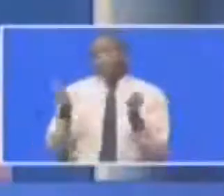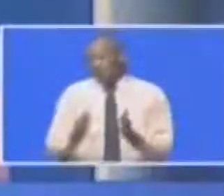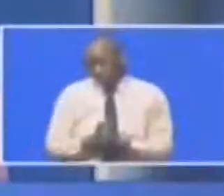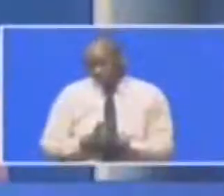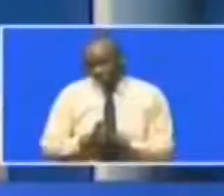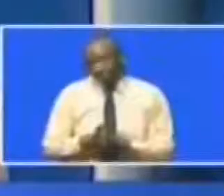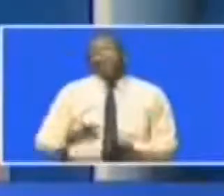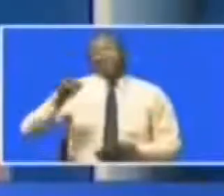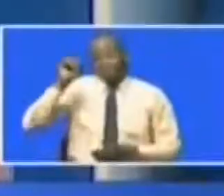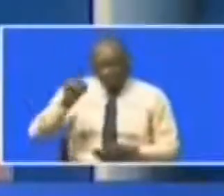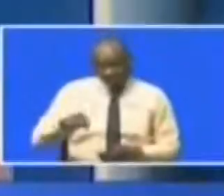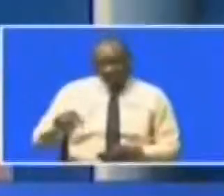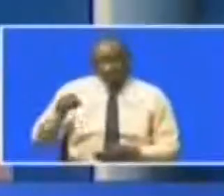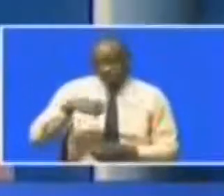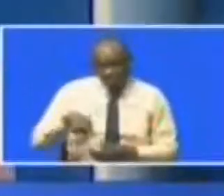lakini